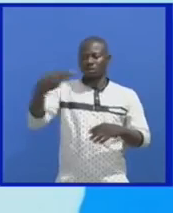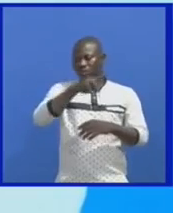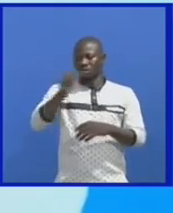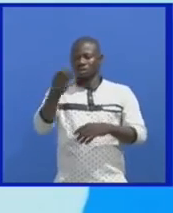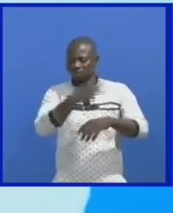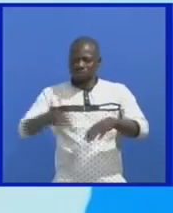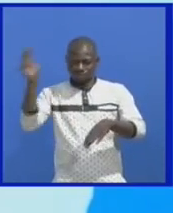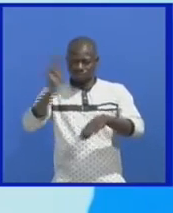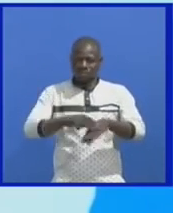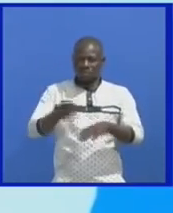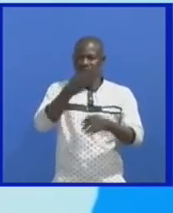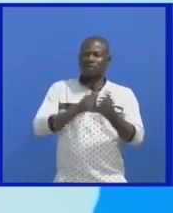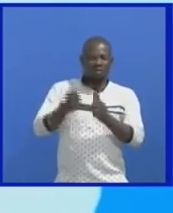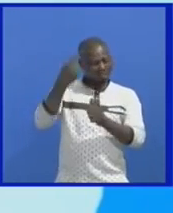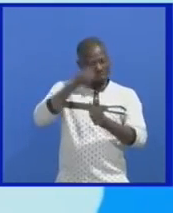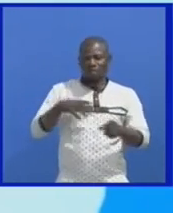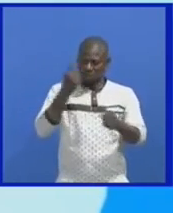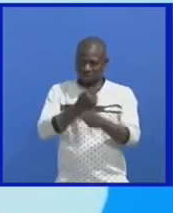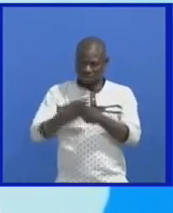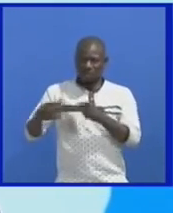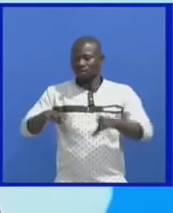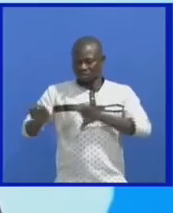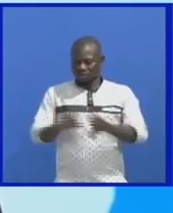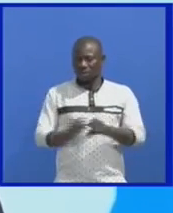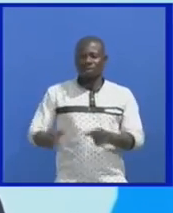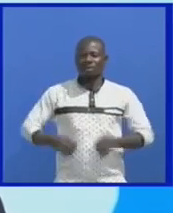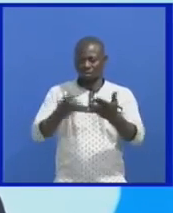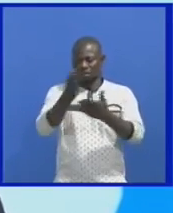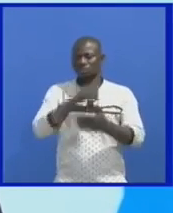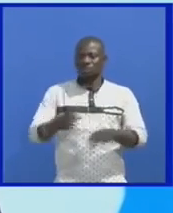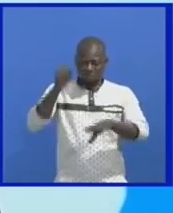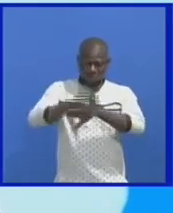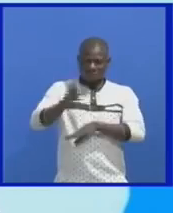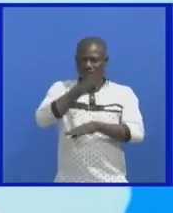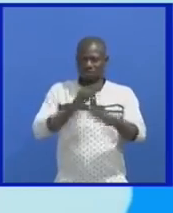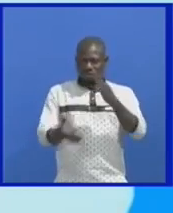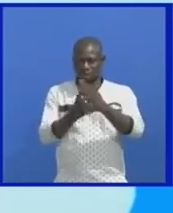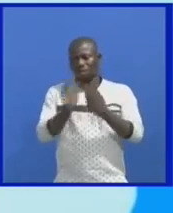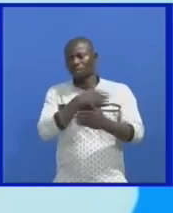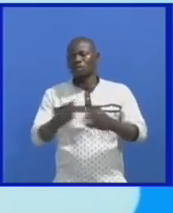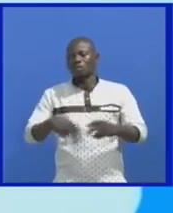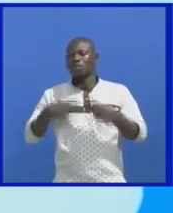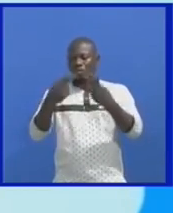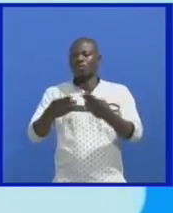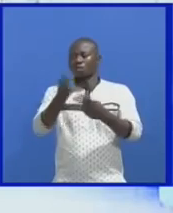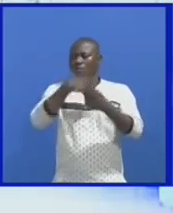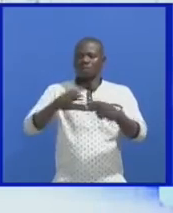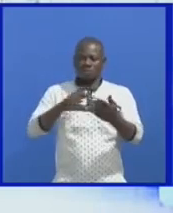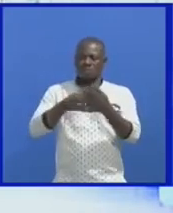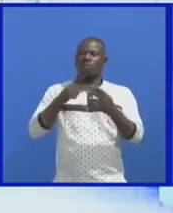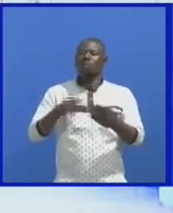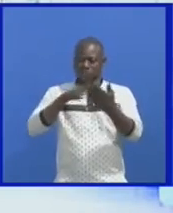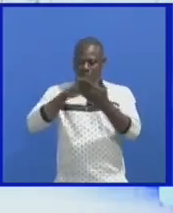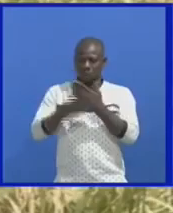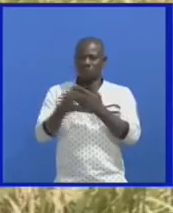performance rendue possible grâce au conseil des techniciens, mais aussi grâce au projet riz pluvial. Amadou Ilboudo,